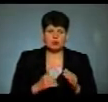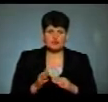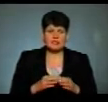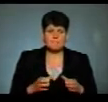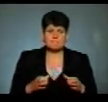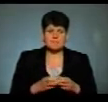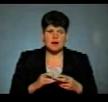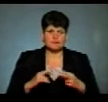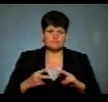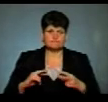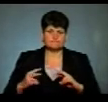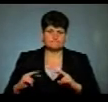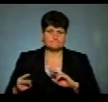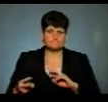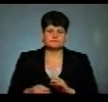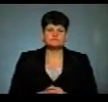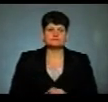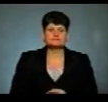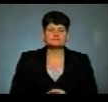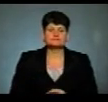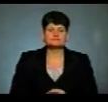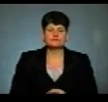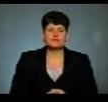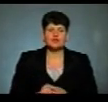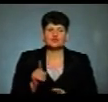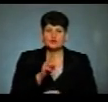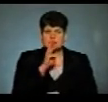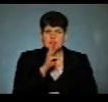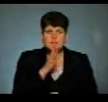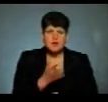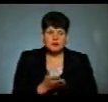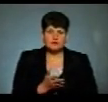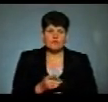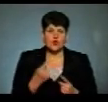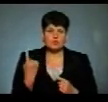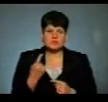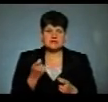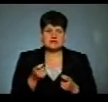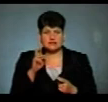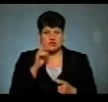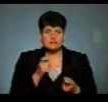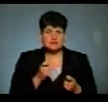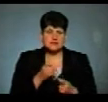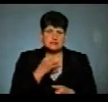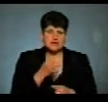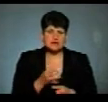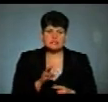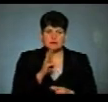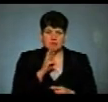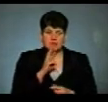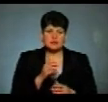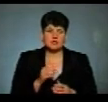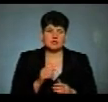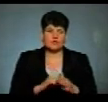бригадний метод роботи. Щодо заробітної плати, адже в обласній адміністрації сказали, що заробітний фонд для медиків